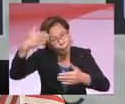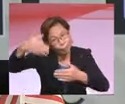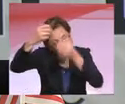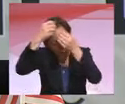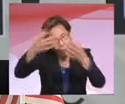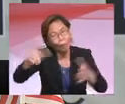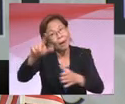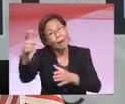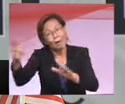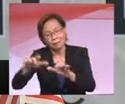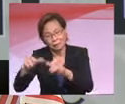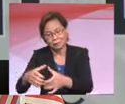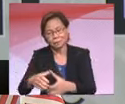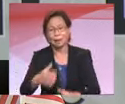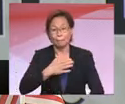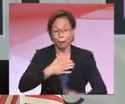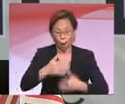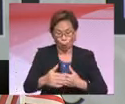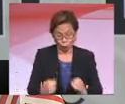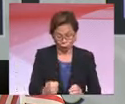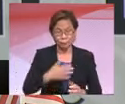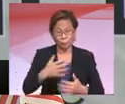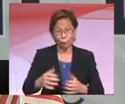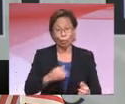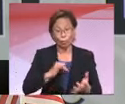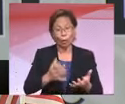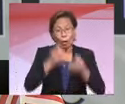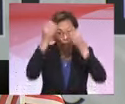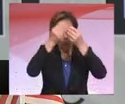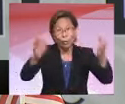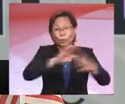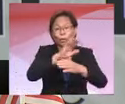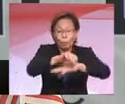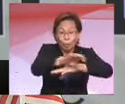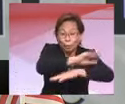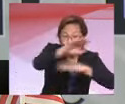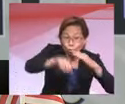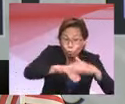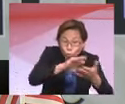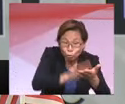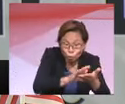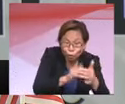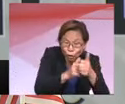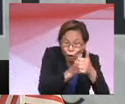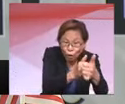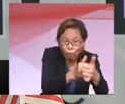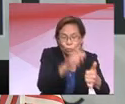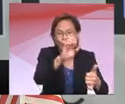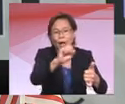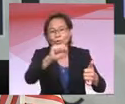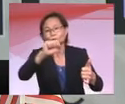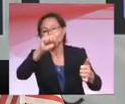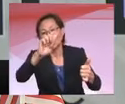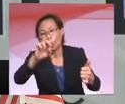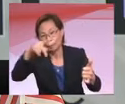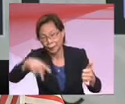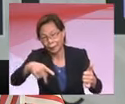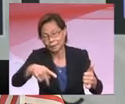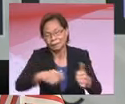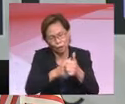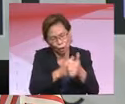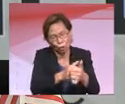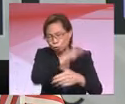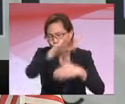Kementerian ingin mengingatkan semua pihak sekolah supaya mematuhi prosedur operasi standard iaitu